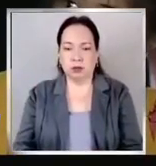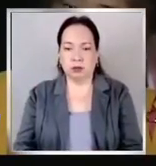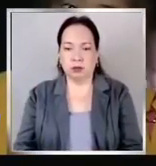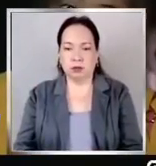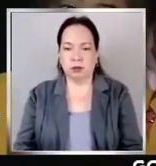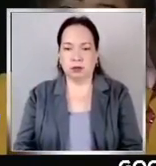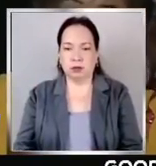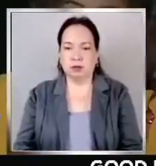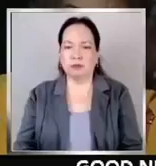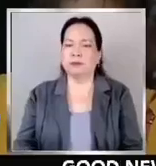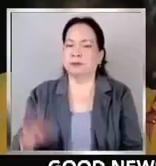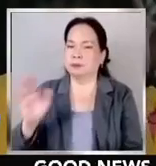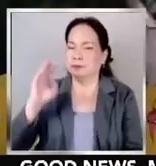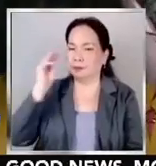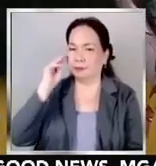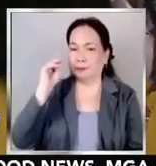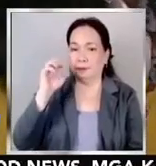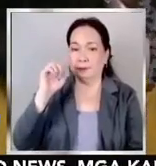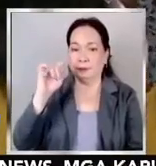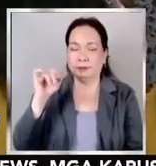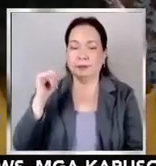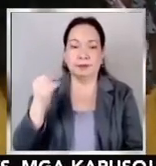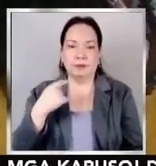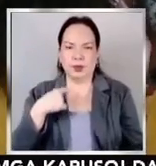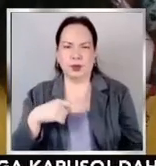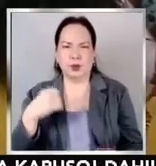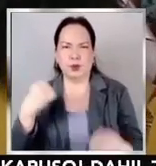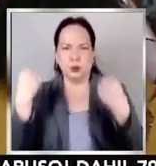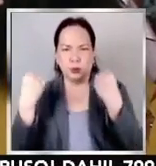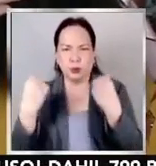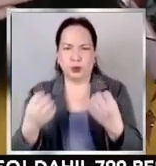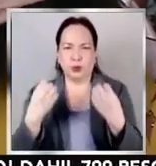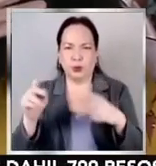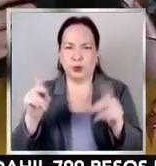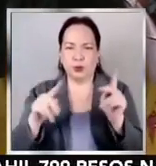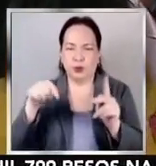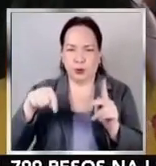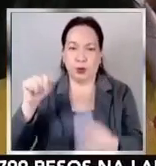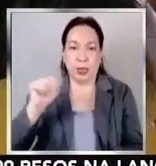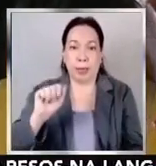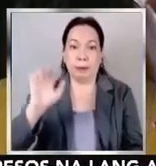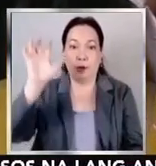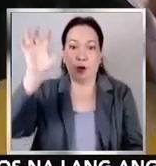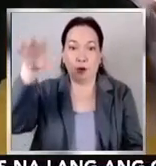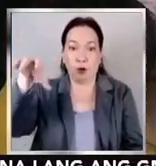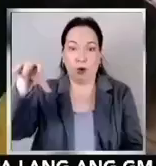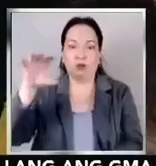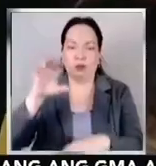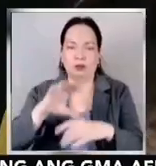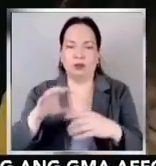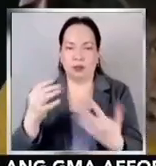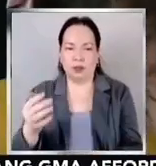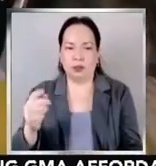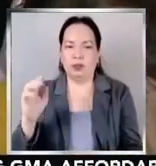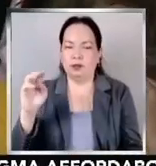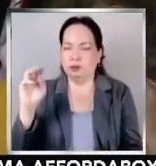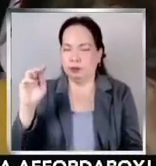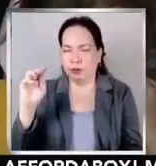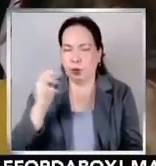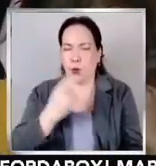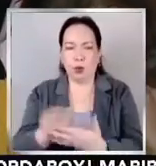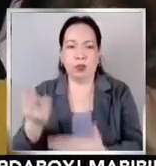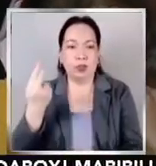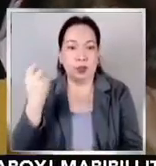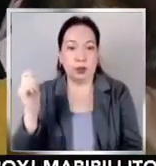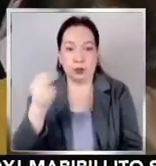Marisa, mga sandaling ito, talagang marami ng tao dito sa Antipolo Cathedral ngayong Huwebes Santo. At Marisa, pagtataya nga ng